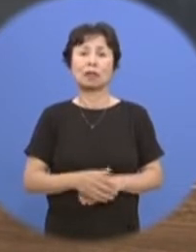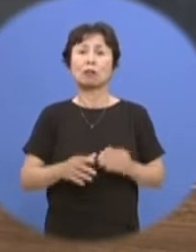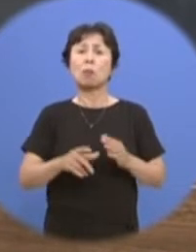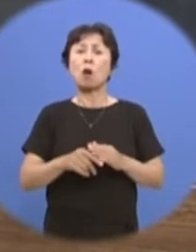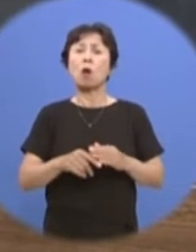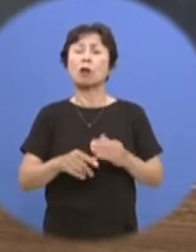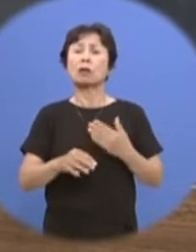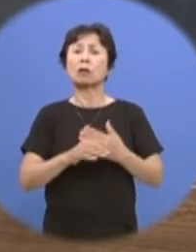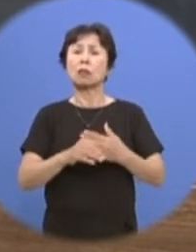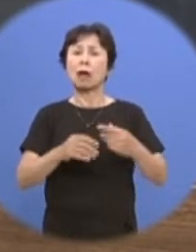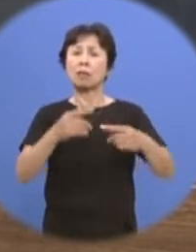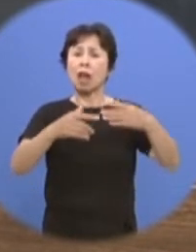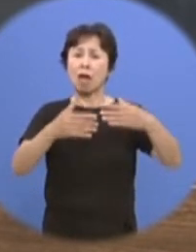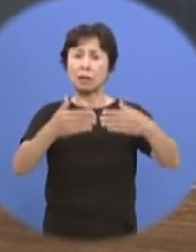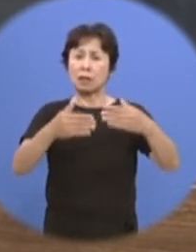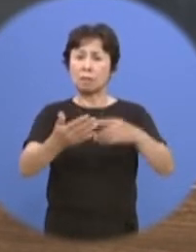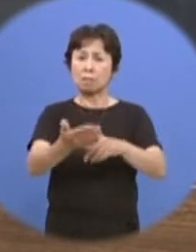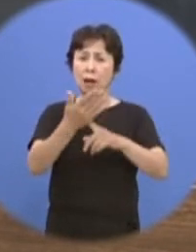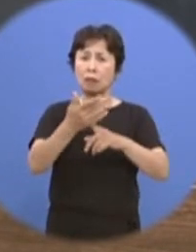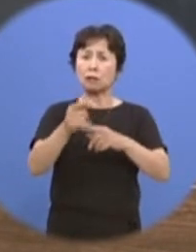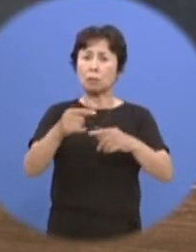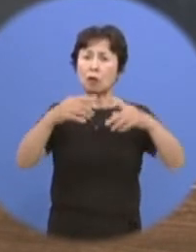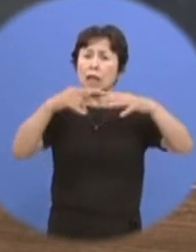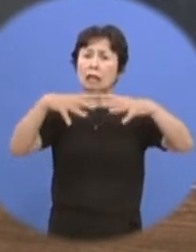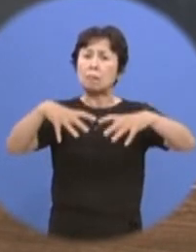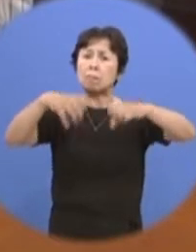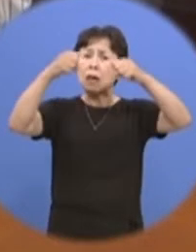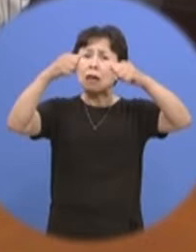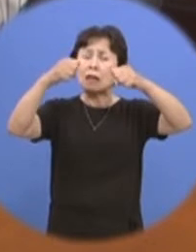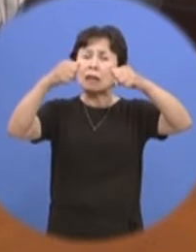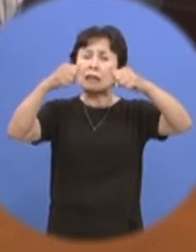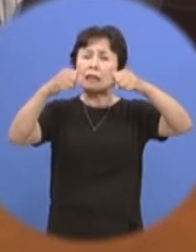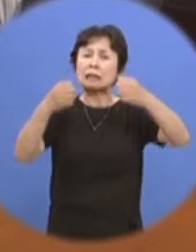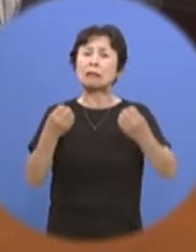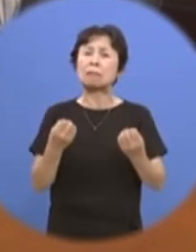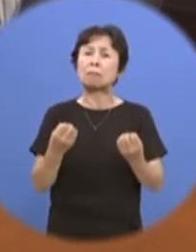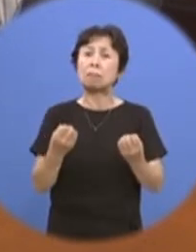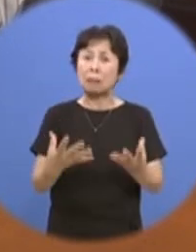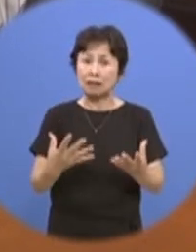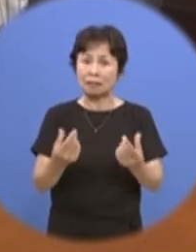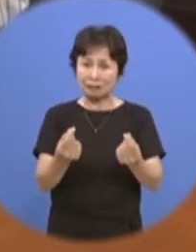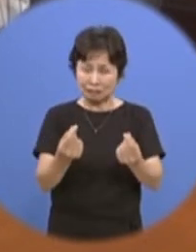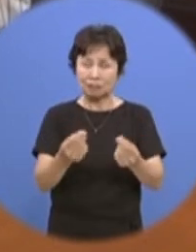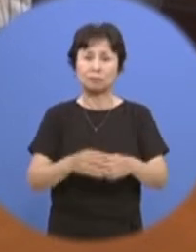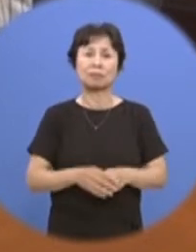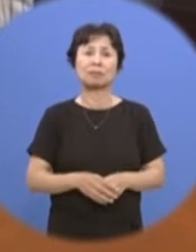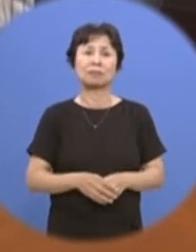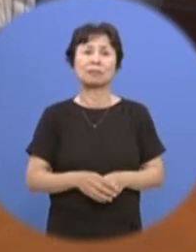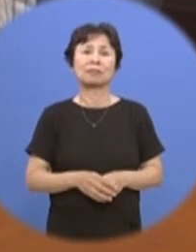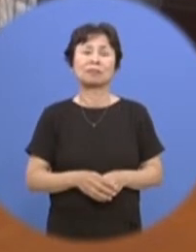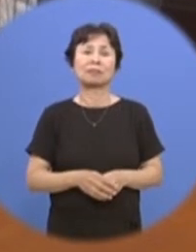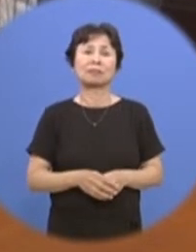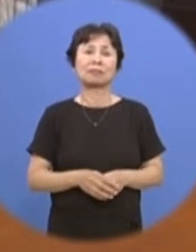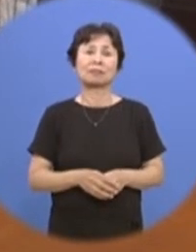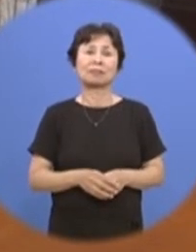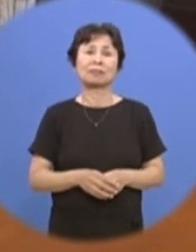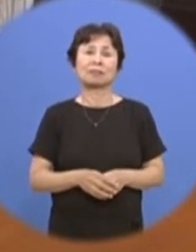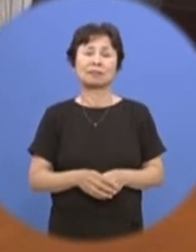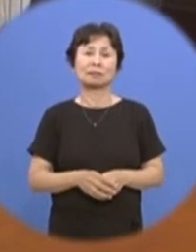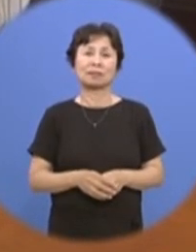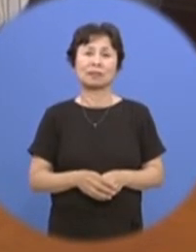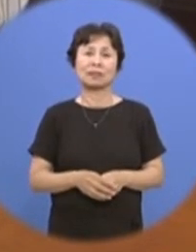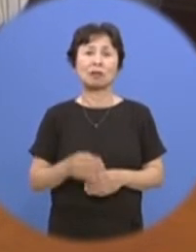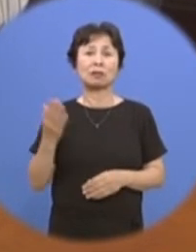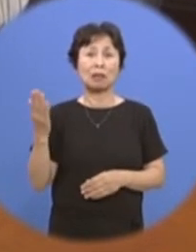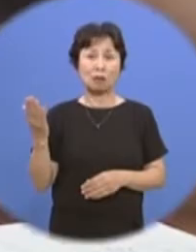ビって今ちょっと言いましたけど、テレビが消える場合もありますよね、停電なんかしちゃうと。 そうですね。 でそうすると、こういう